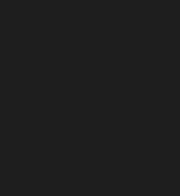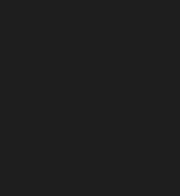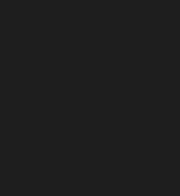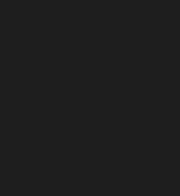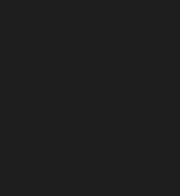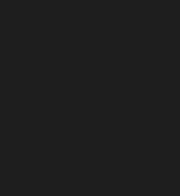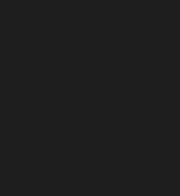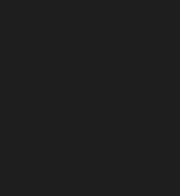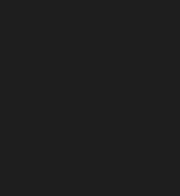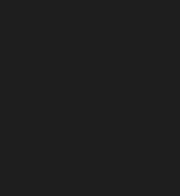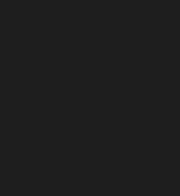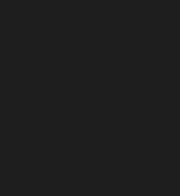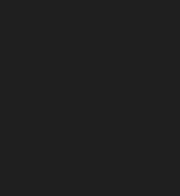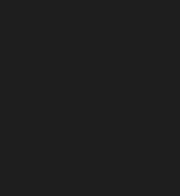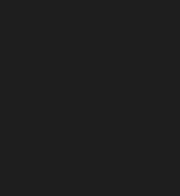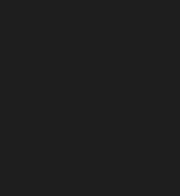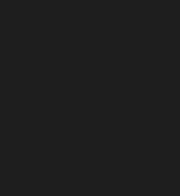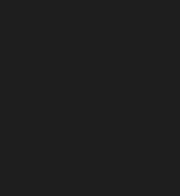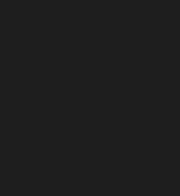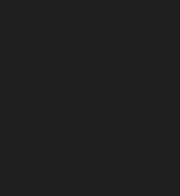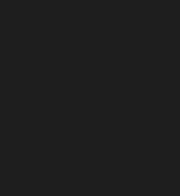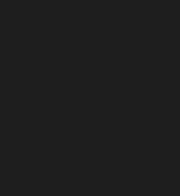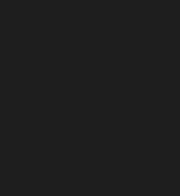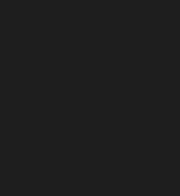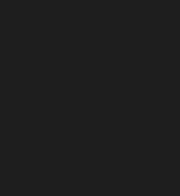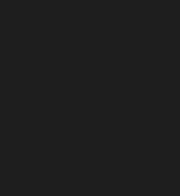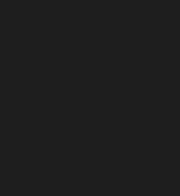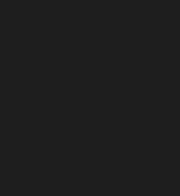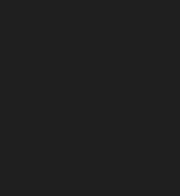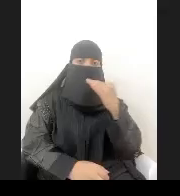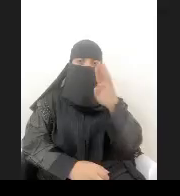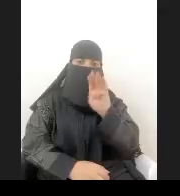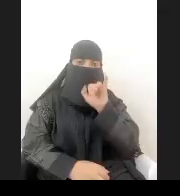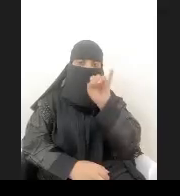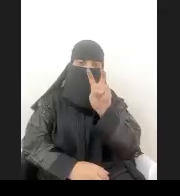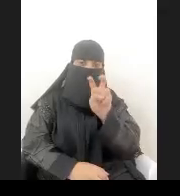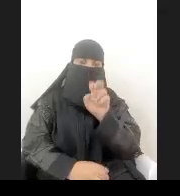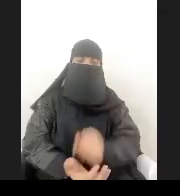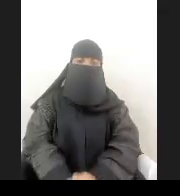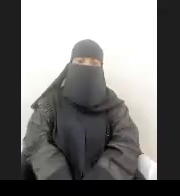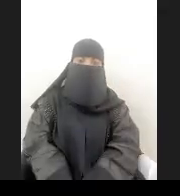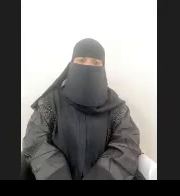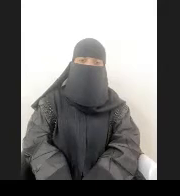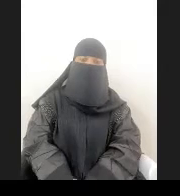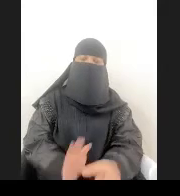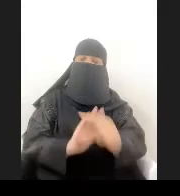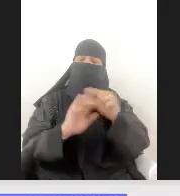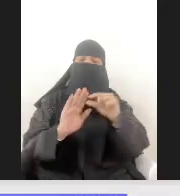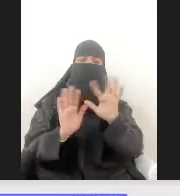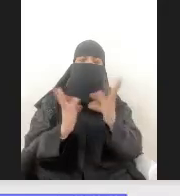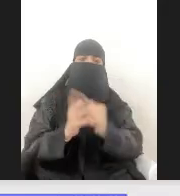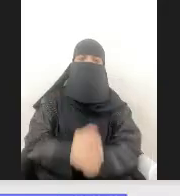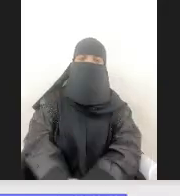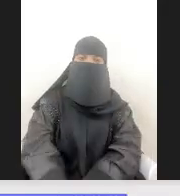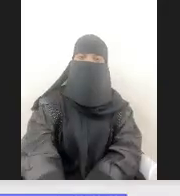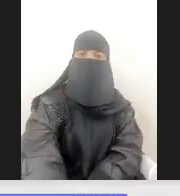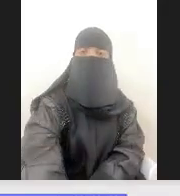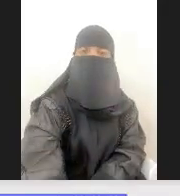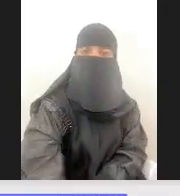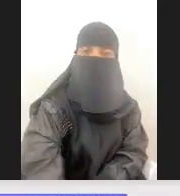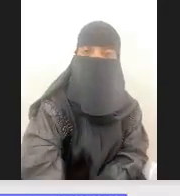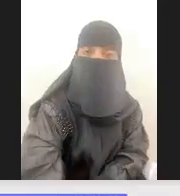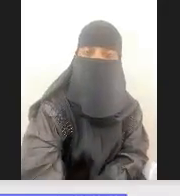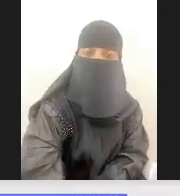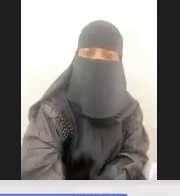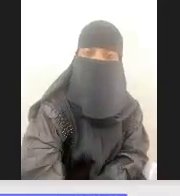الحكمة، في عنوان لهذه الجلسة في تصميم ووضع خطة دمج في التعلم المدمج. حياك